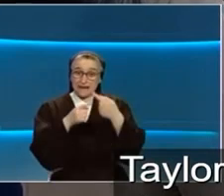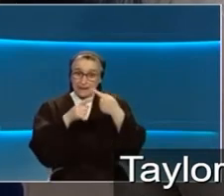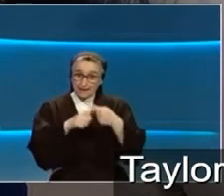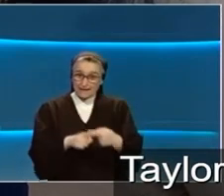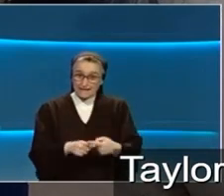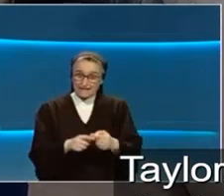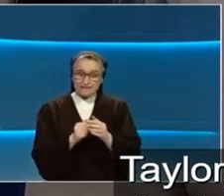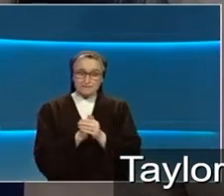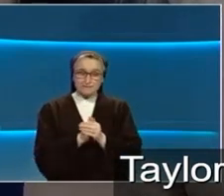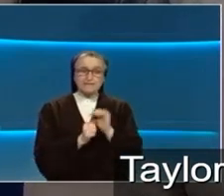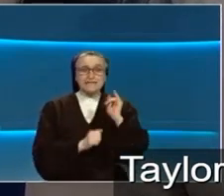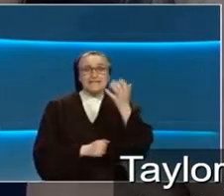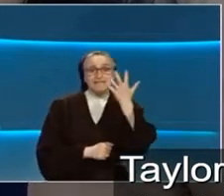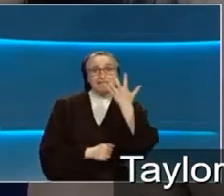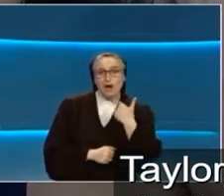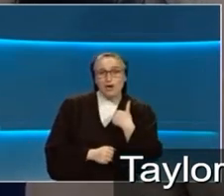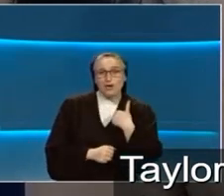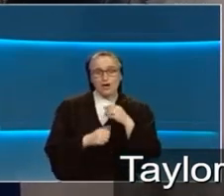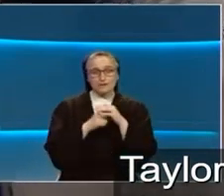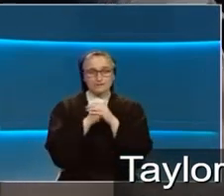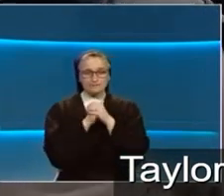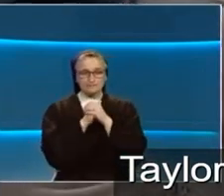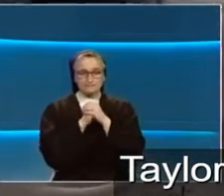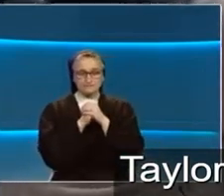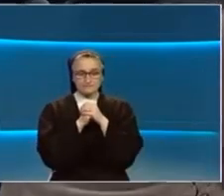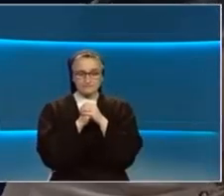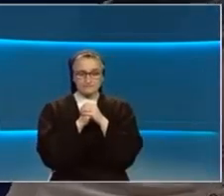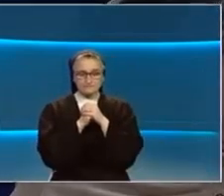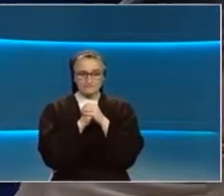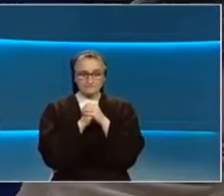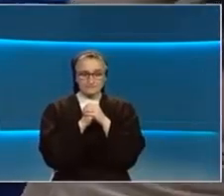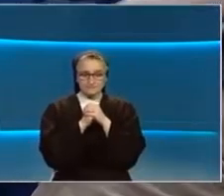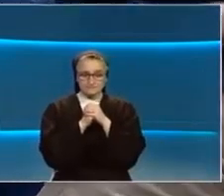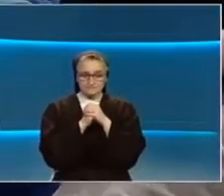professato? Sì, lo voglio.